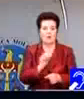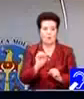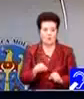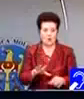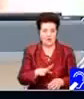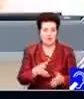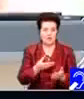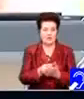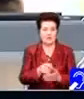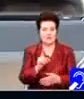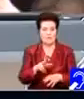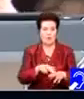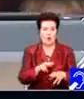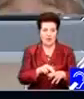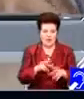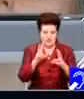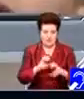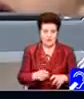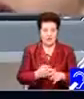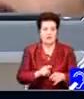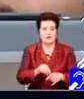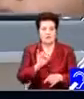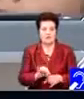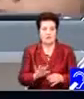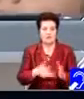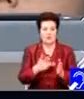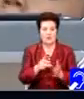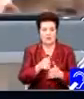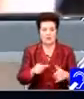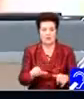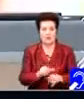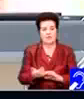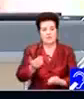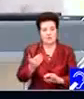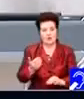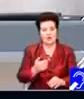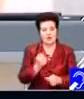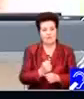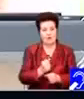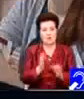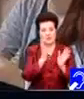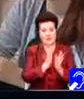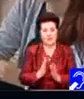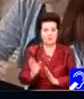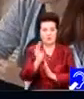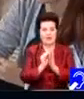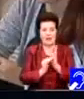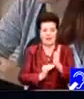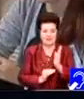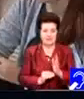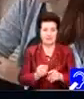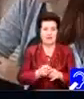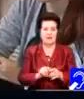acum anchetat și de poliție. Deși Comisia Electorală Centrală a dat asigurări anterior că a făcut regulă în listele electorale, se pare